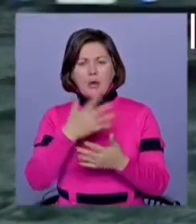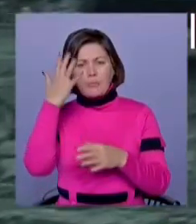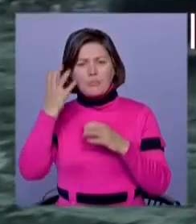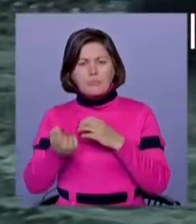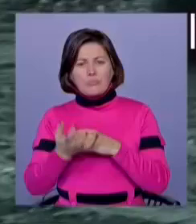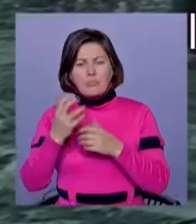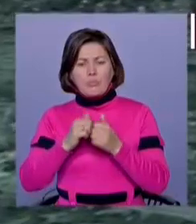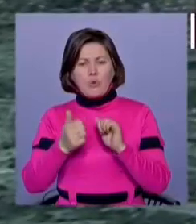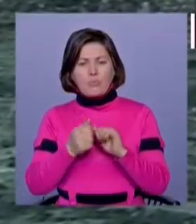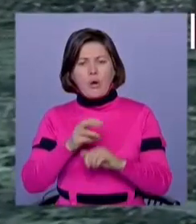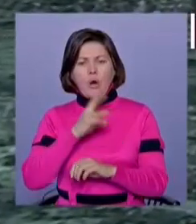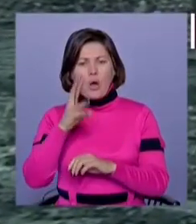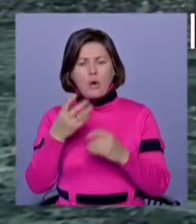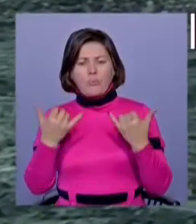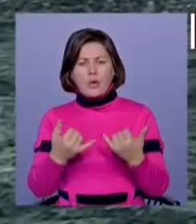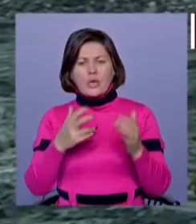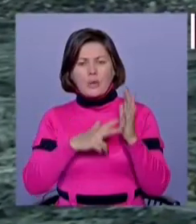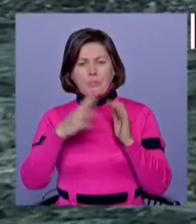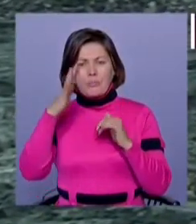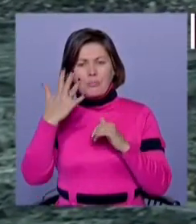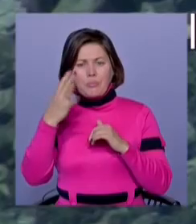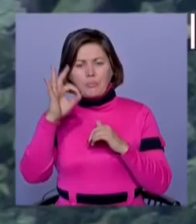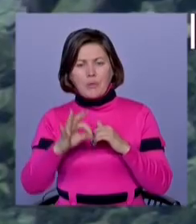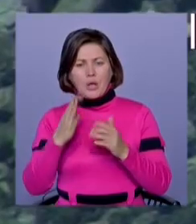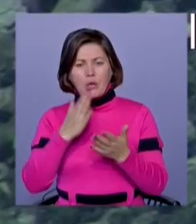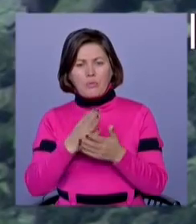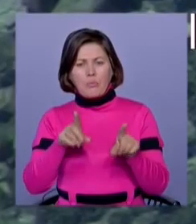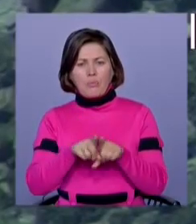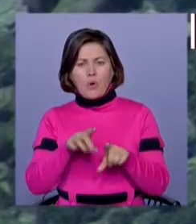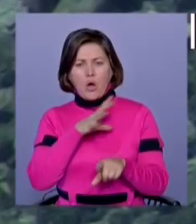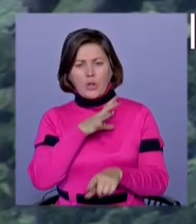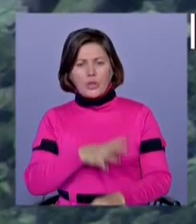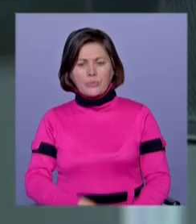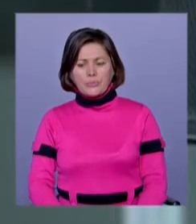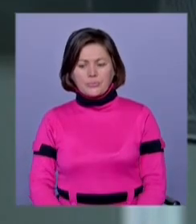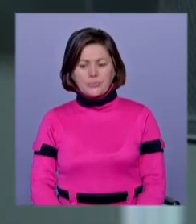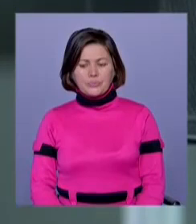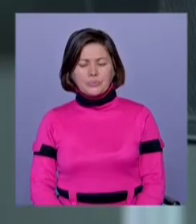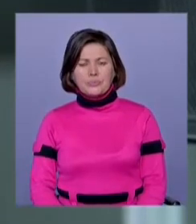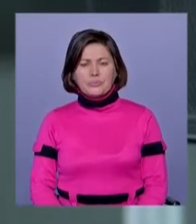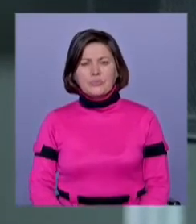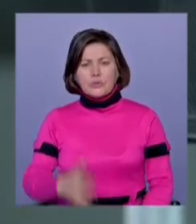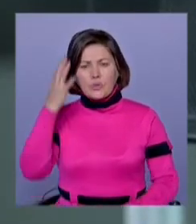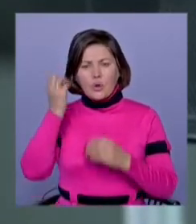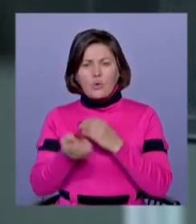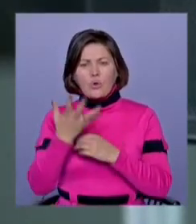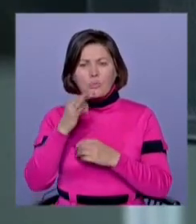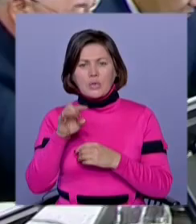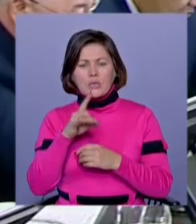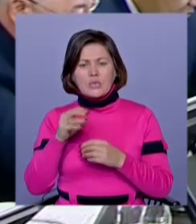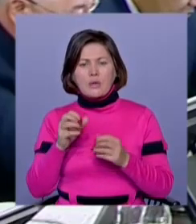отынмен қамту деңгейі бүгінде 85%-ды құрап отыр деді. көмір разрездегі баға,